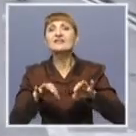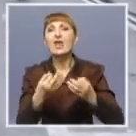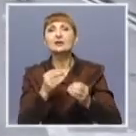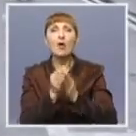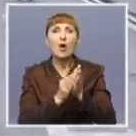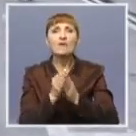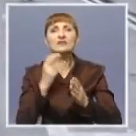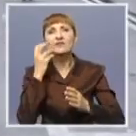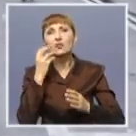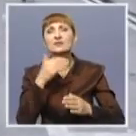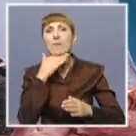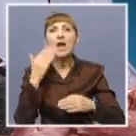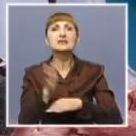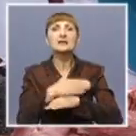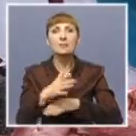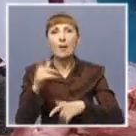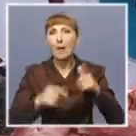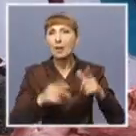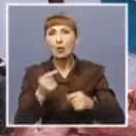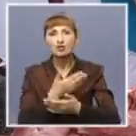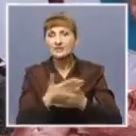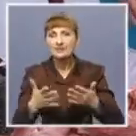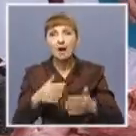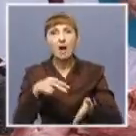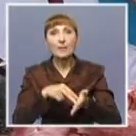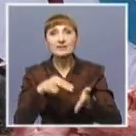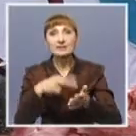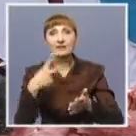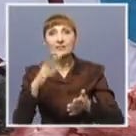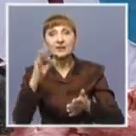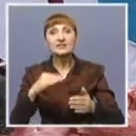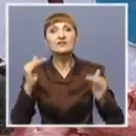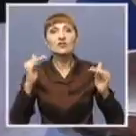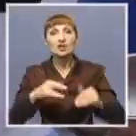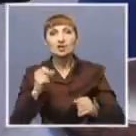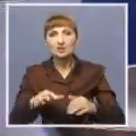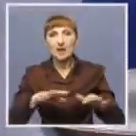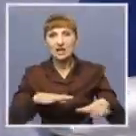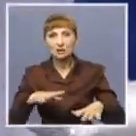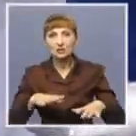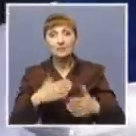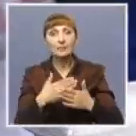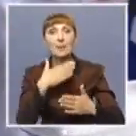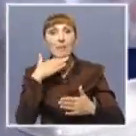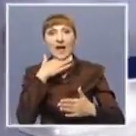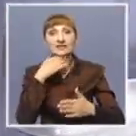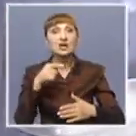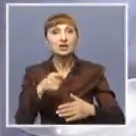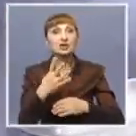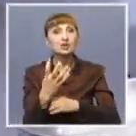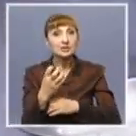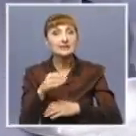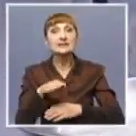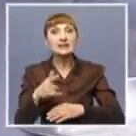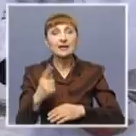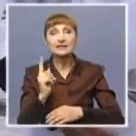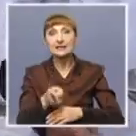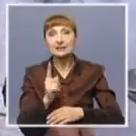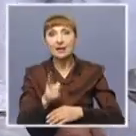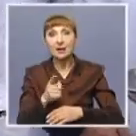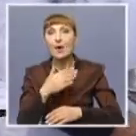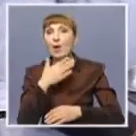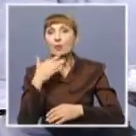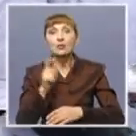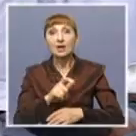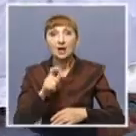овощи, фрукты, мясо, рыбу и молочные изделия по цене на 20% ниже рыночной. Например, вот мясо по 1400 тенге за килограмм.